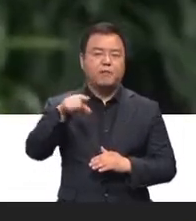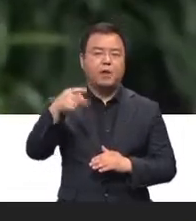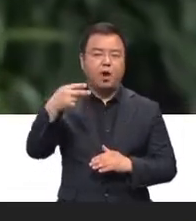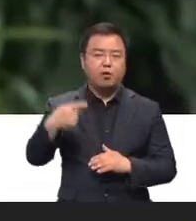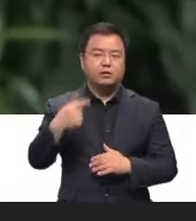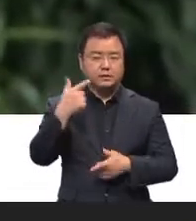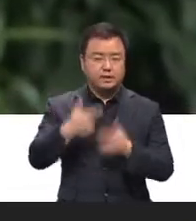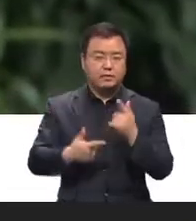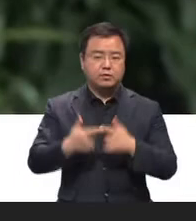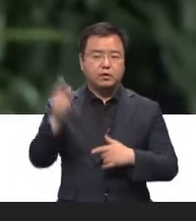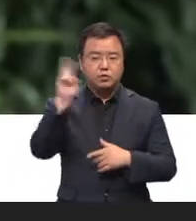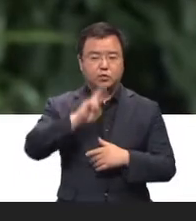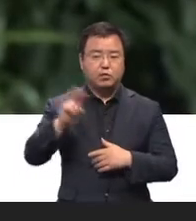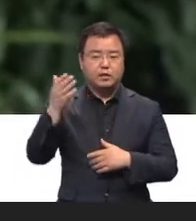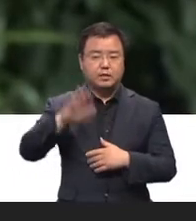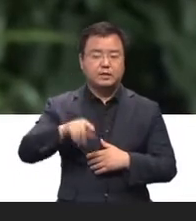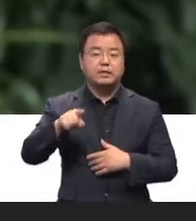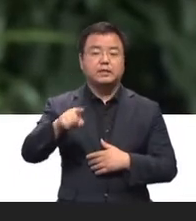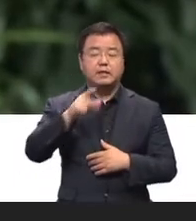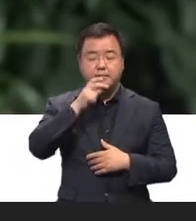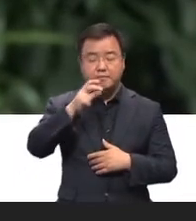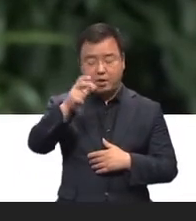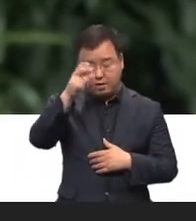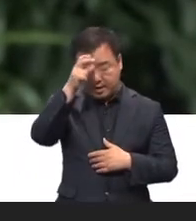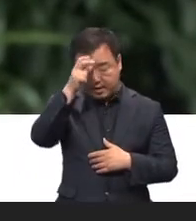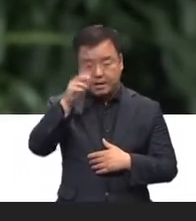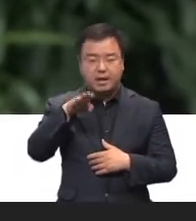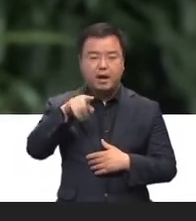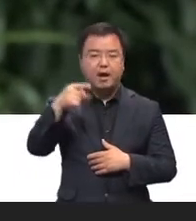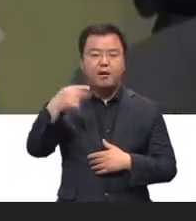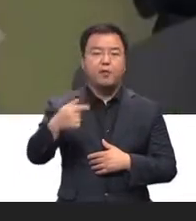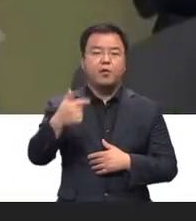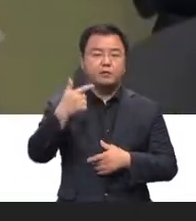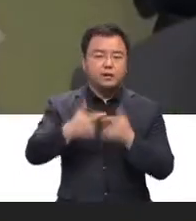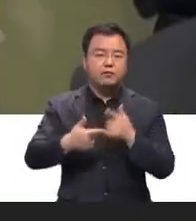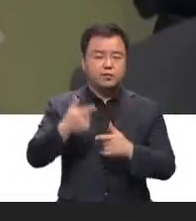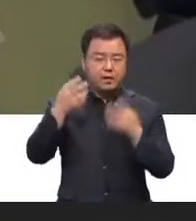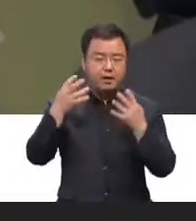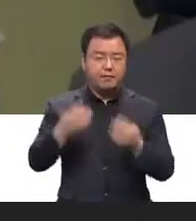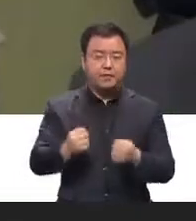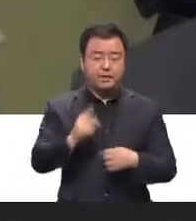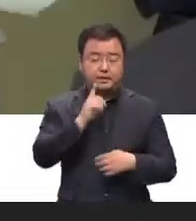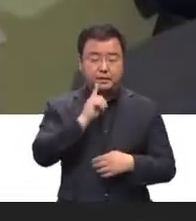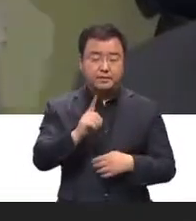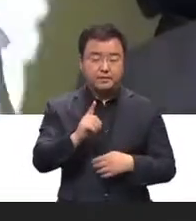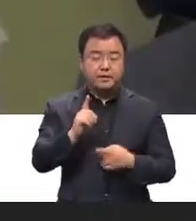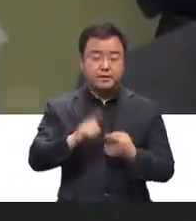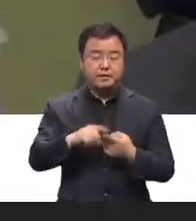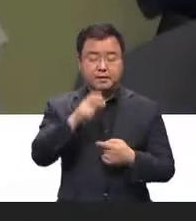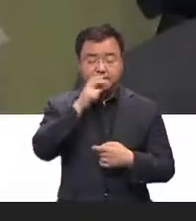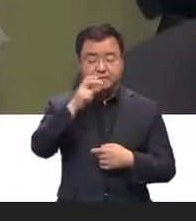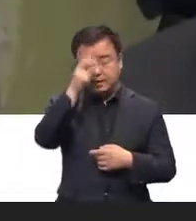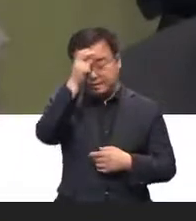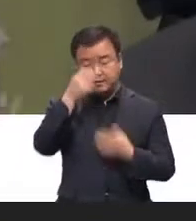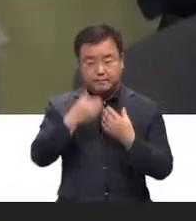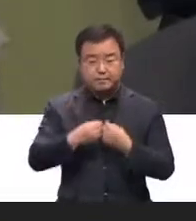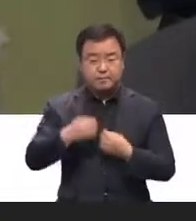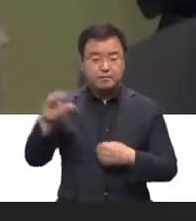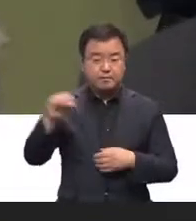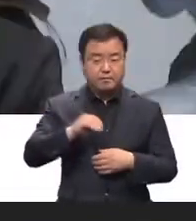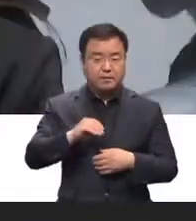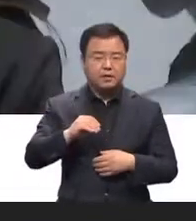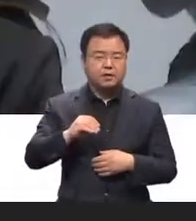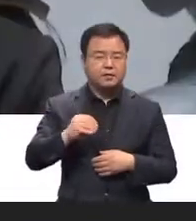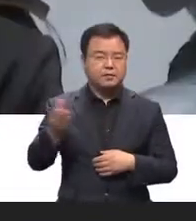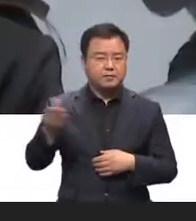4 이 버드나무가 평양에 버드나무가 그렇게 많답니다 그래서 평양을 버드나무에 도시라고 매우 경 1